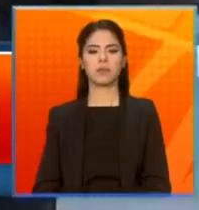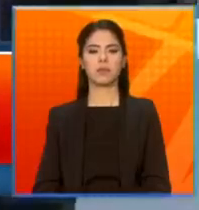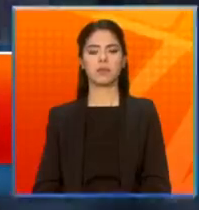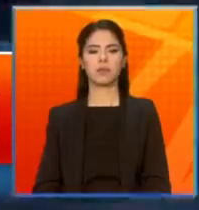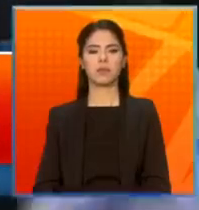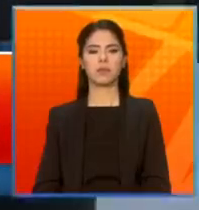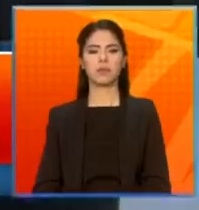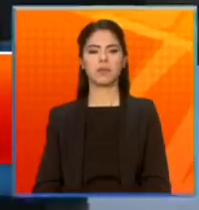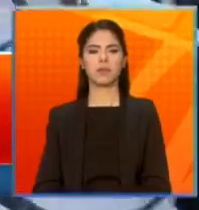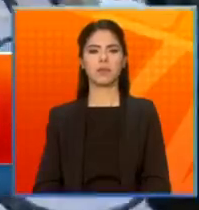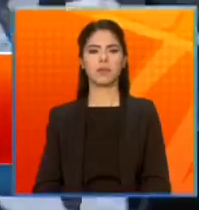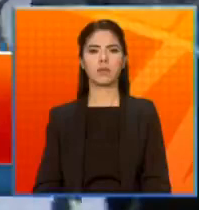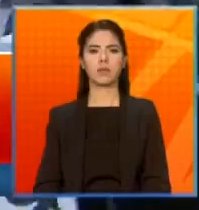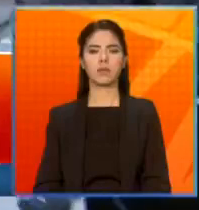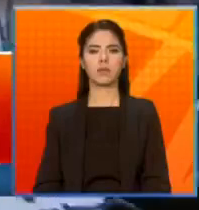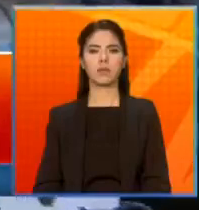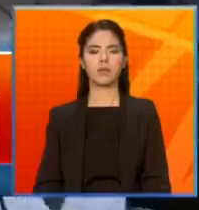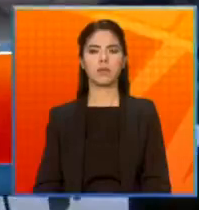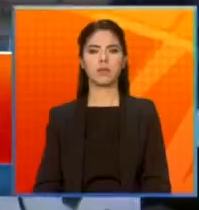üzüldük. Hadi.